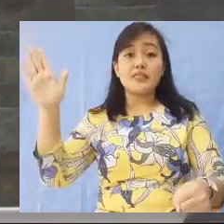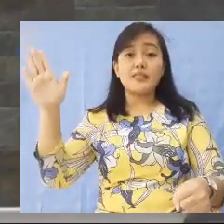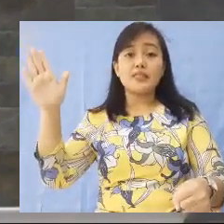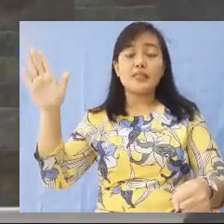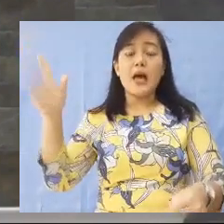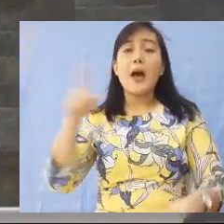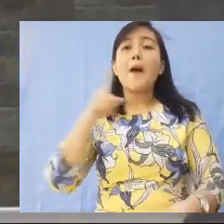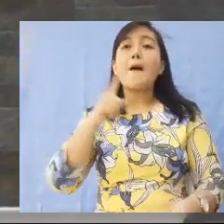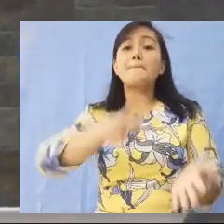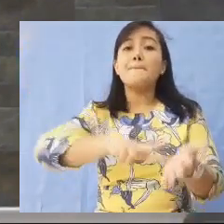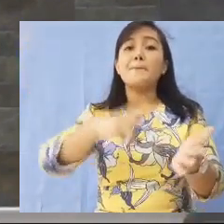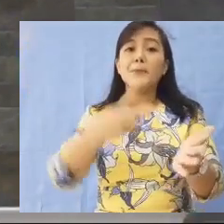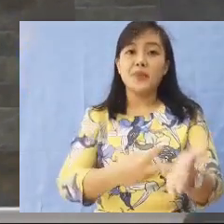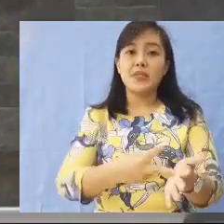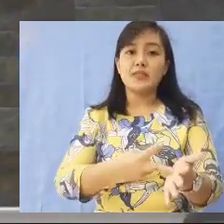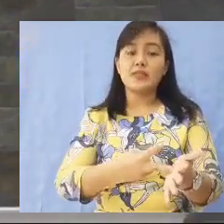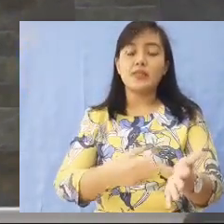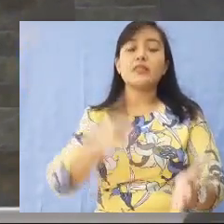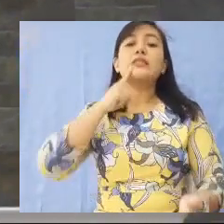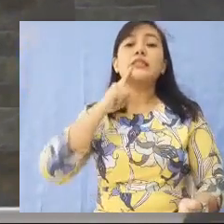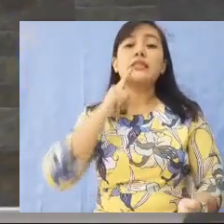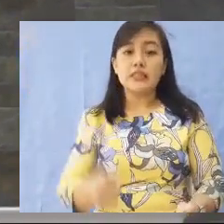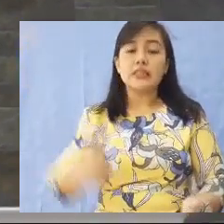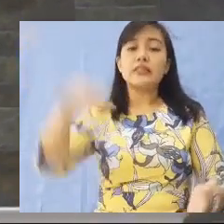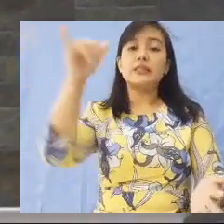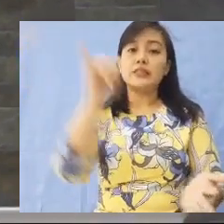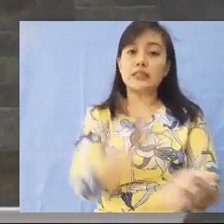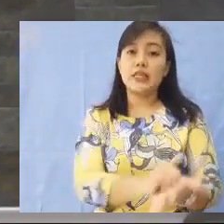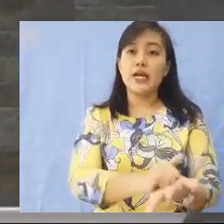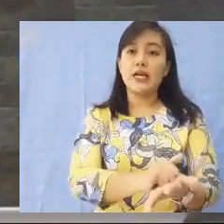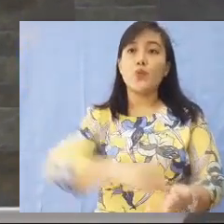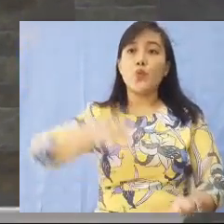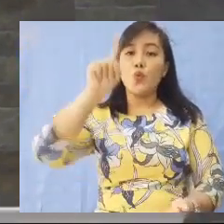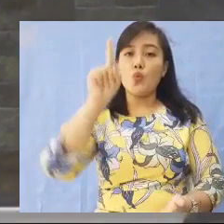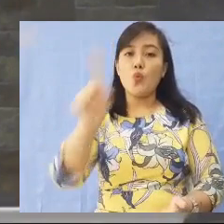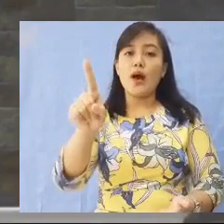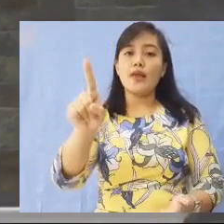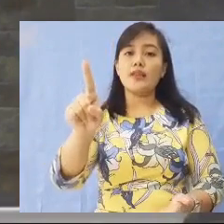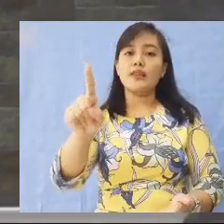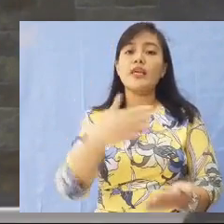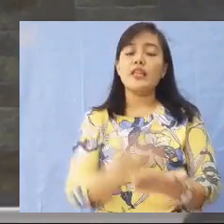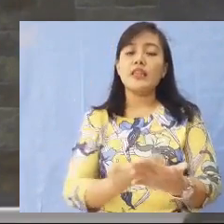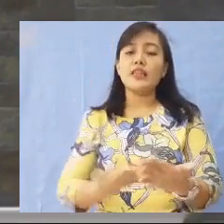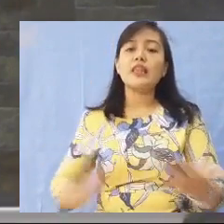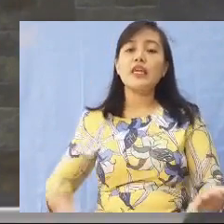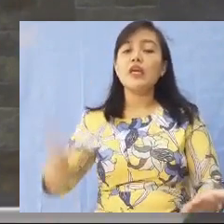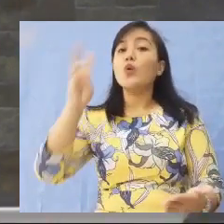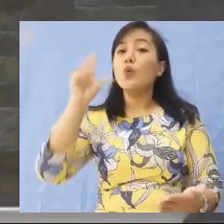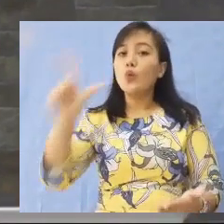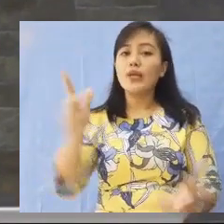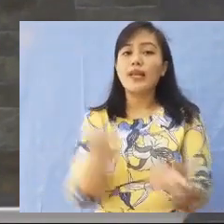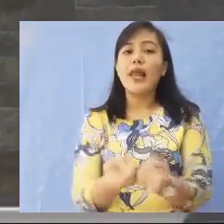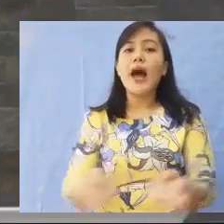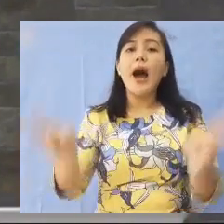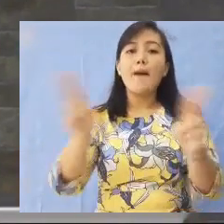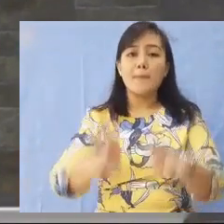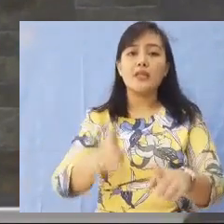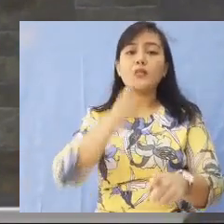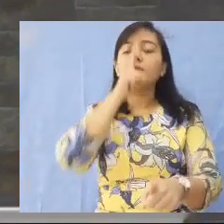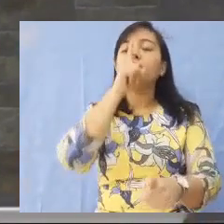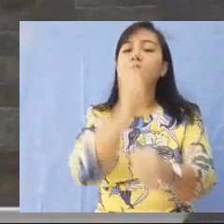an assurance that a particular thing will happen. Yan po yung pangako. Now, at sino po yung